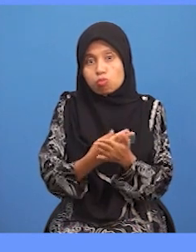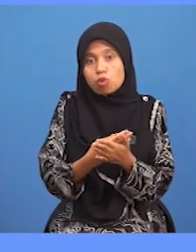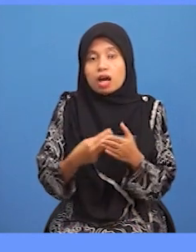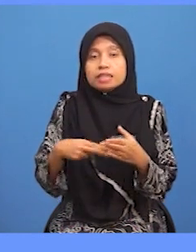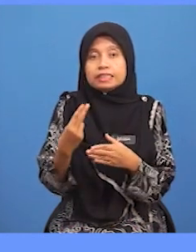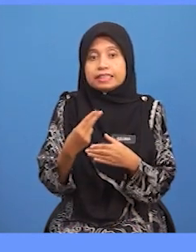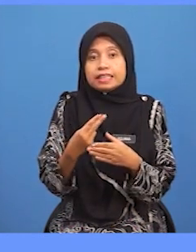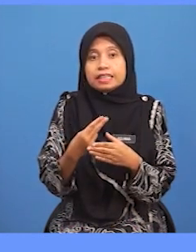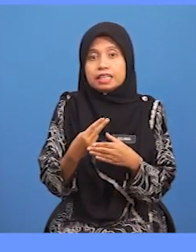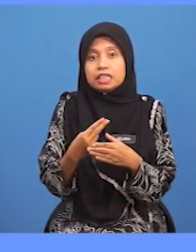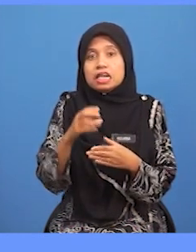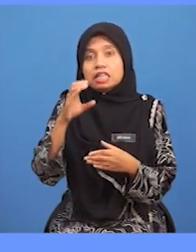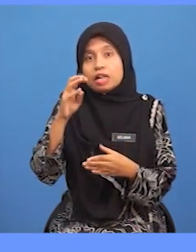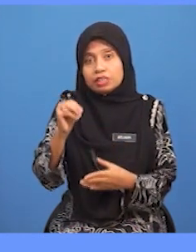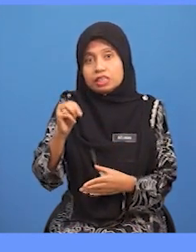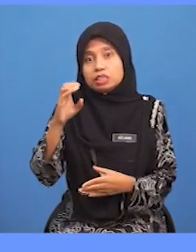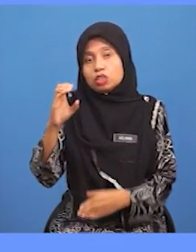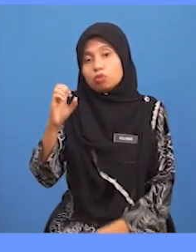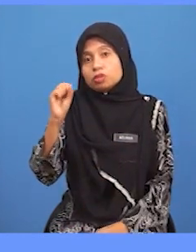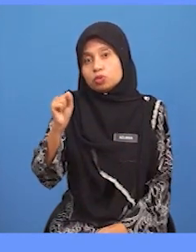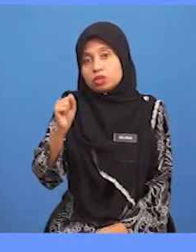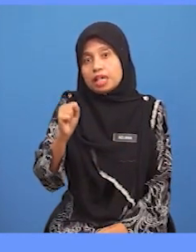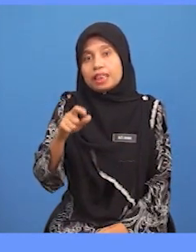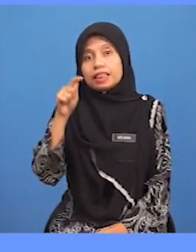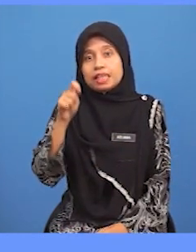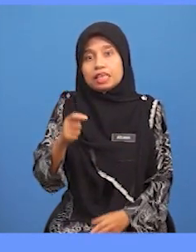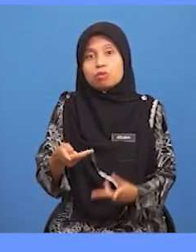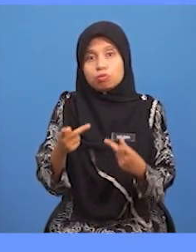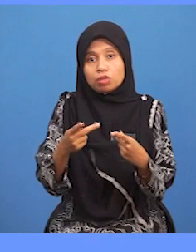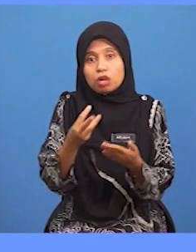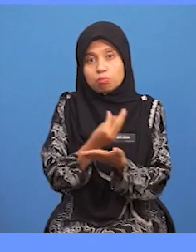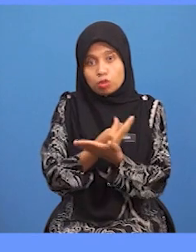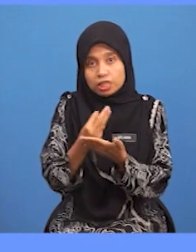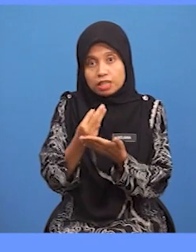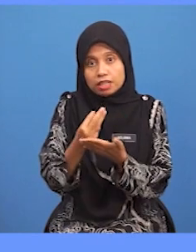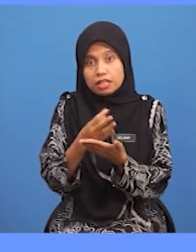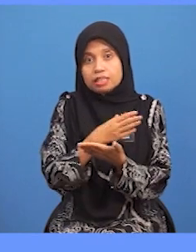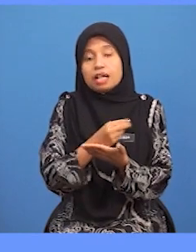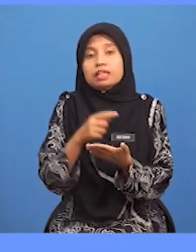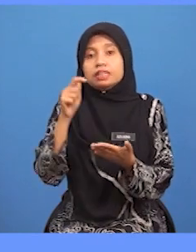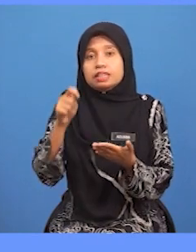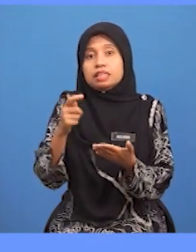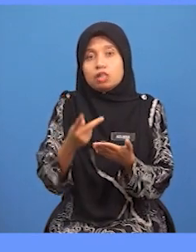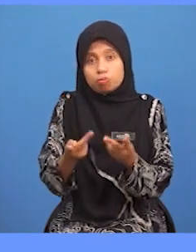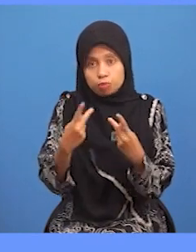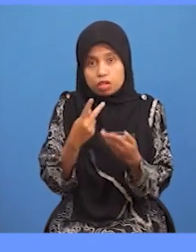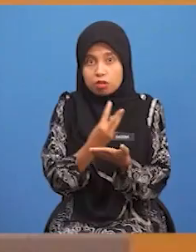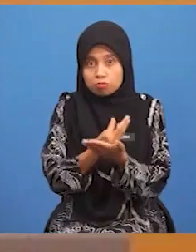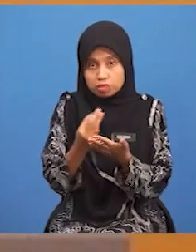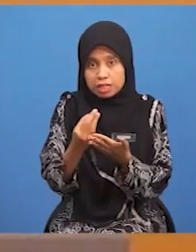margin caruman seunit, titik pulang modal dalam unit dan titik pulang modal dalam